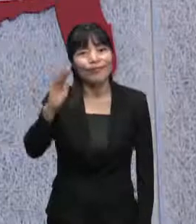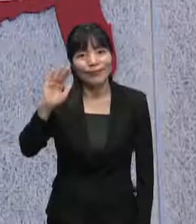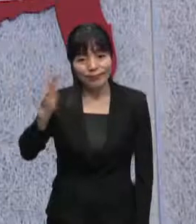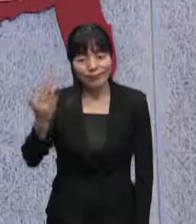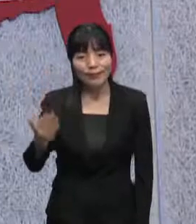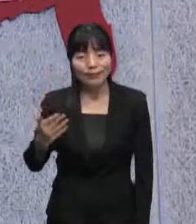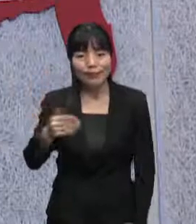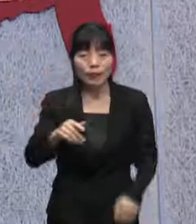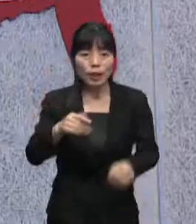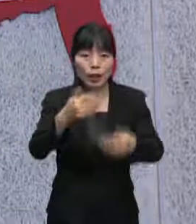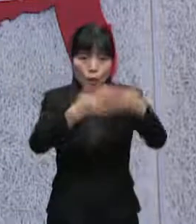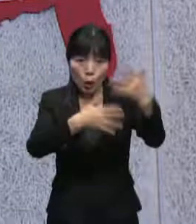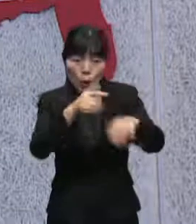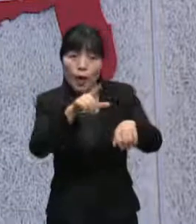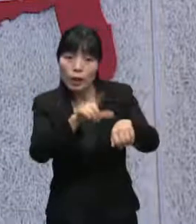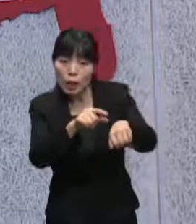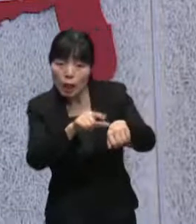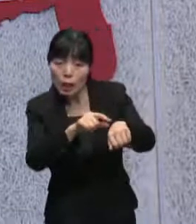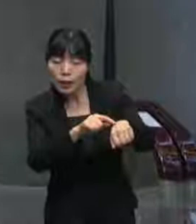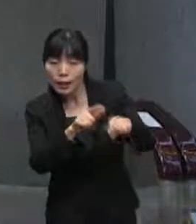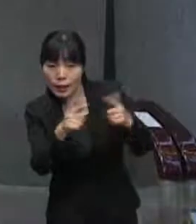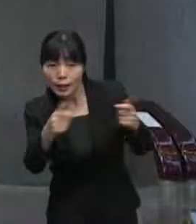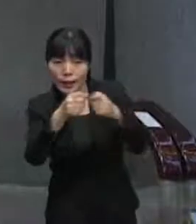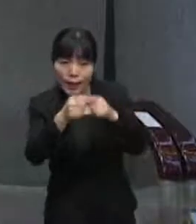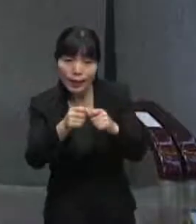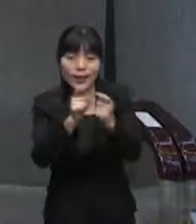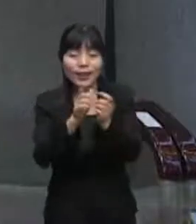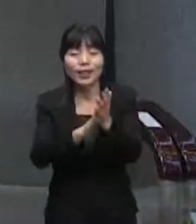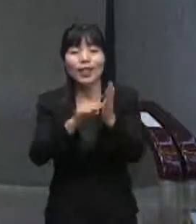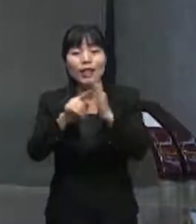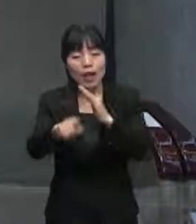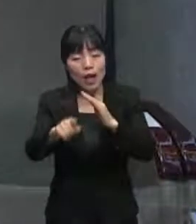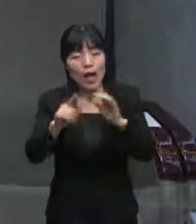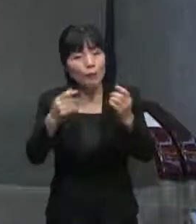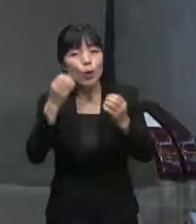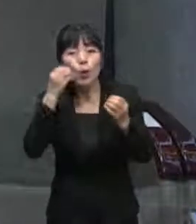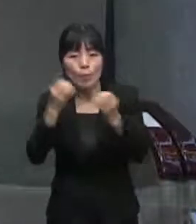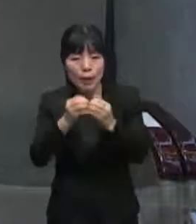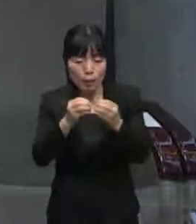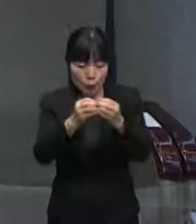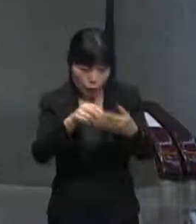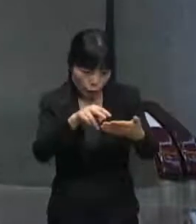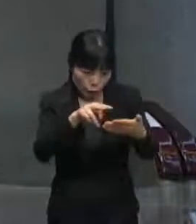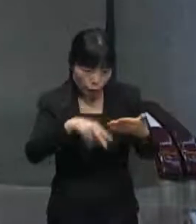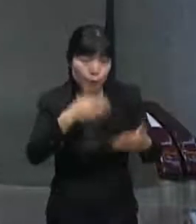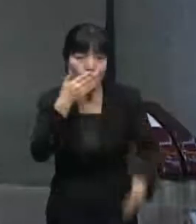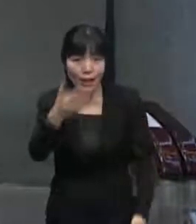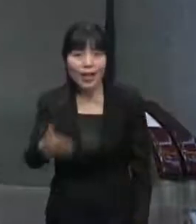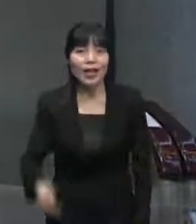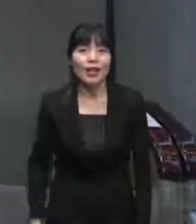상영시간표 등 자세한 사항은 영화공간주안 홈페이지에서 확인할 수 있습니다